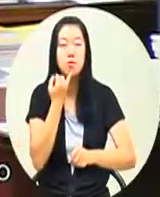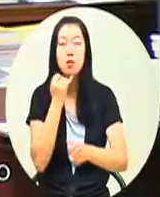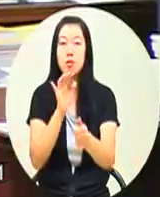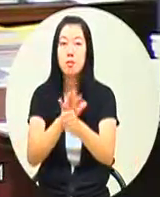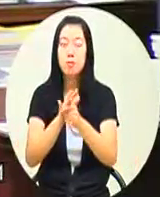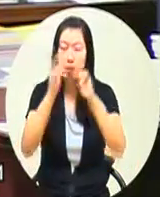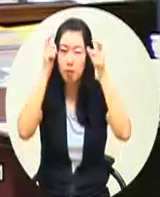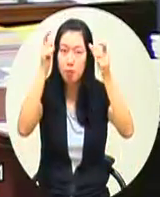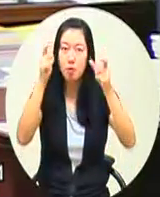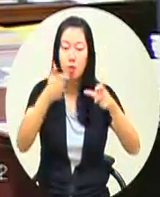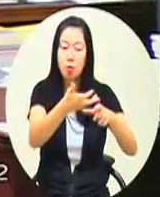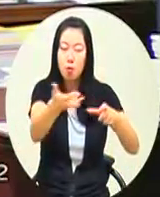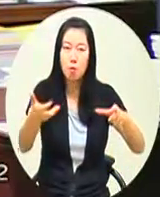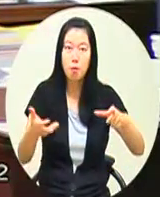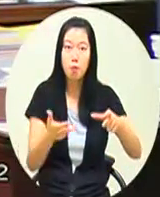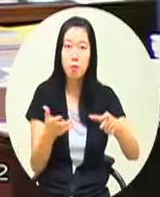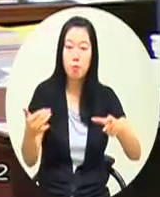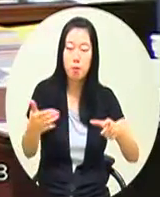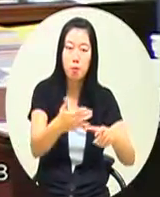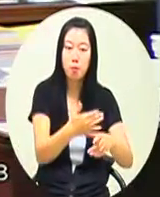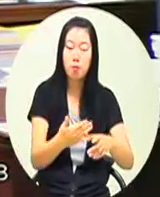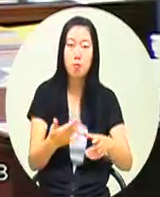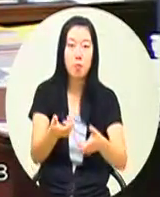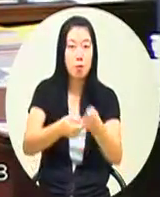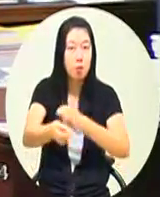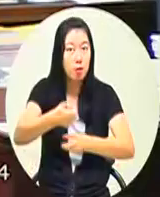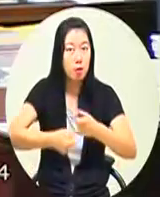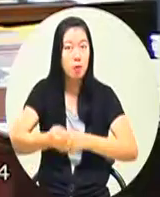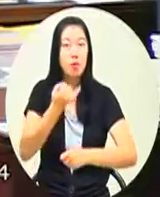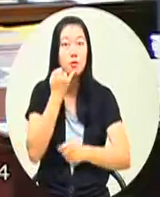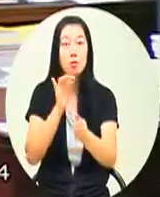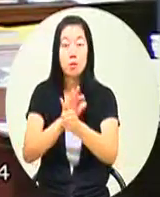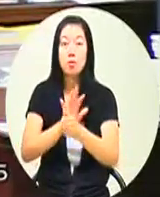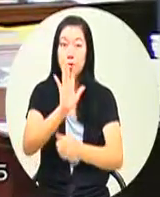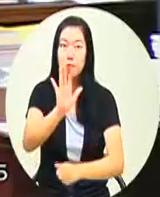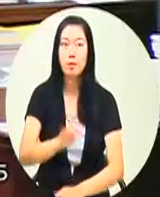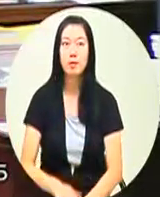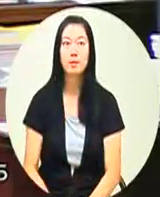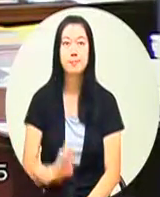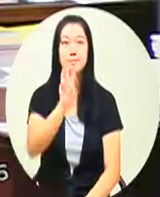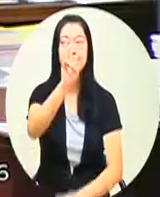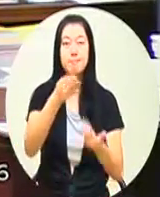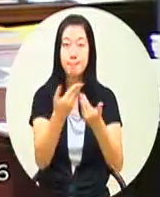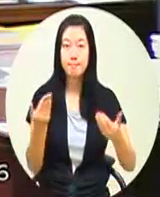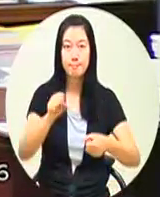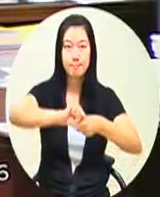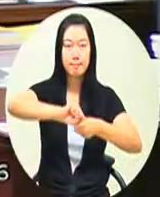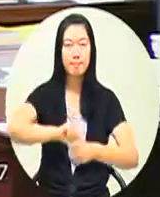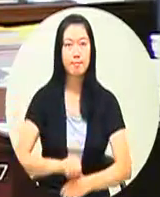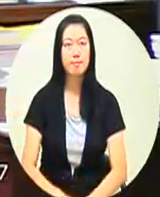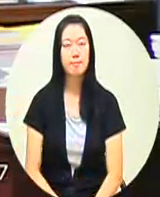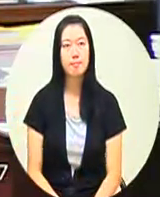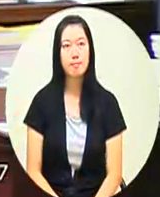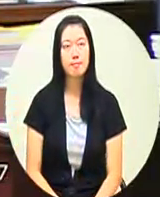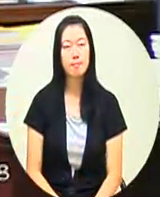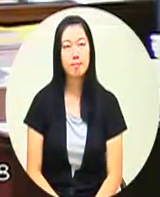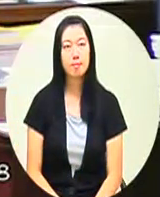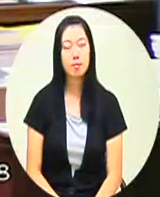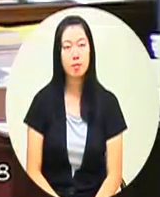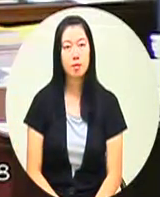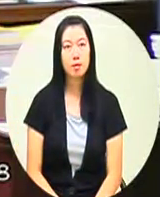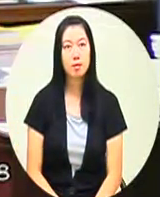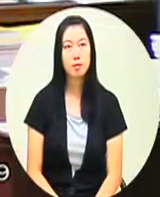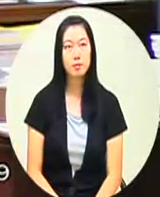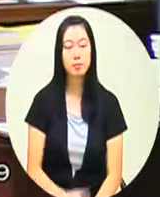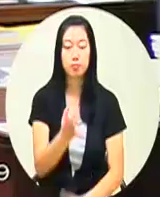殖业是有用的，像这样子的一些。 好，再给三分钟。 谢谢。好。